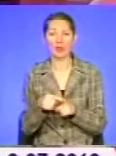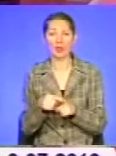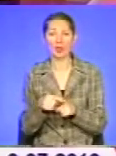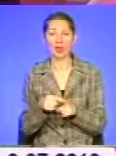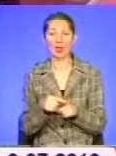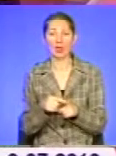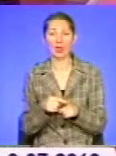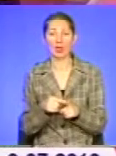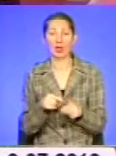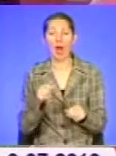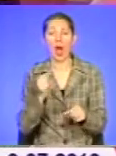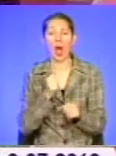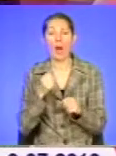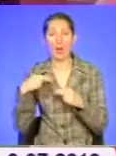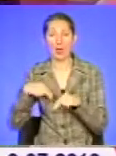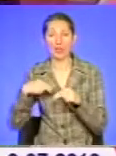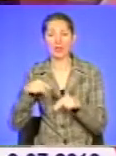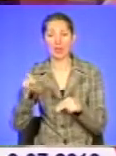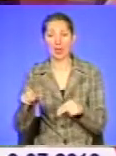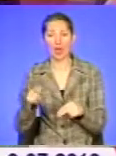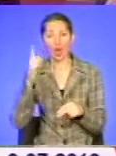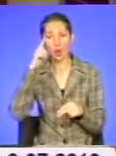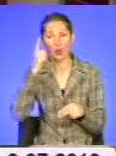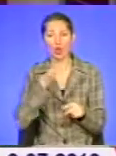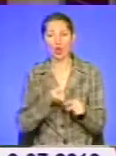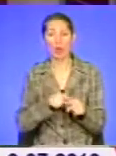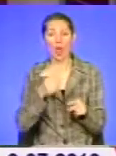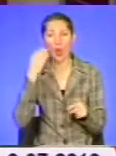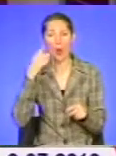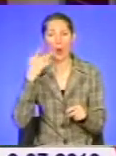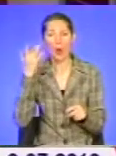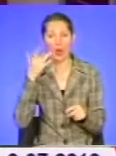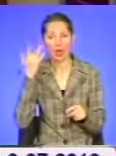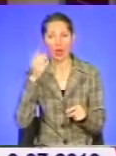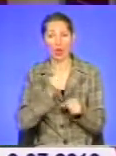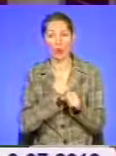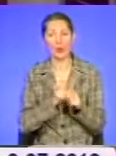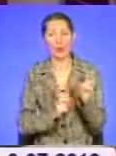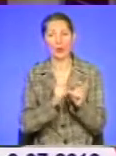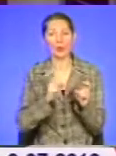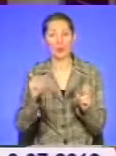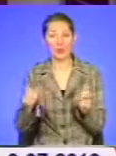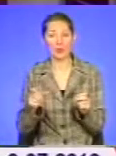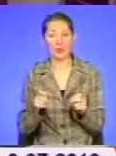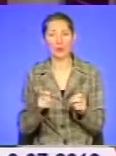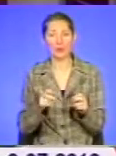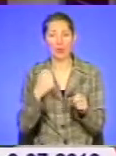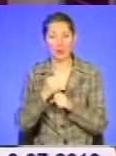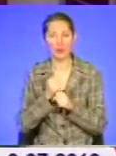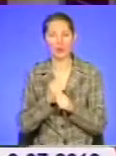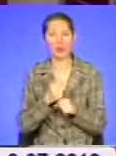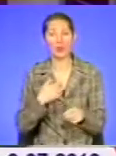Доброзичливі працівники. Я думаю, що це полегшує роботу підприємців. Мені як підприємцю особливо приємно через те, що